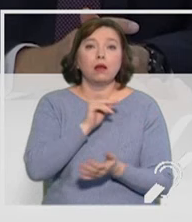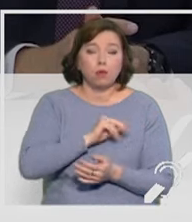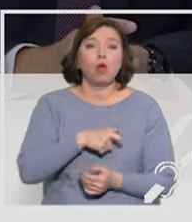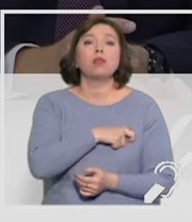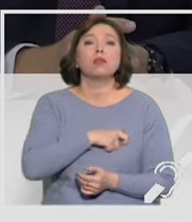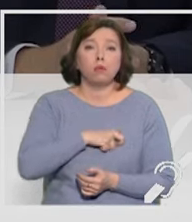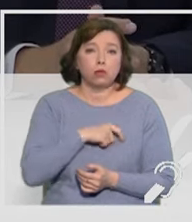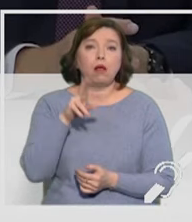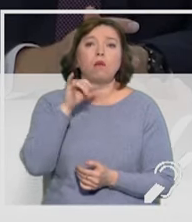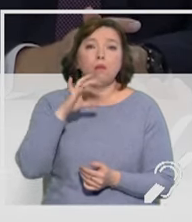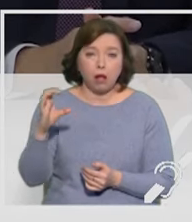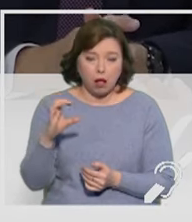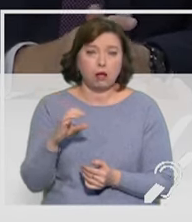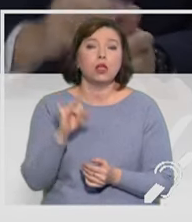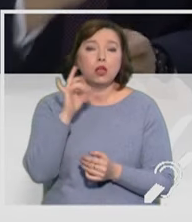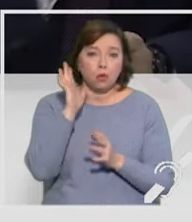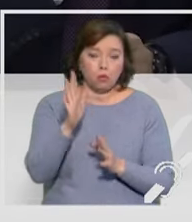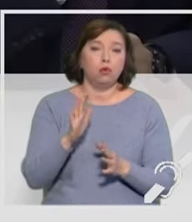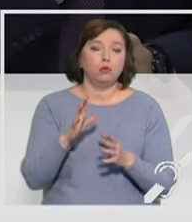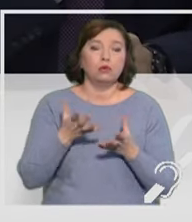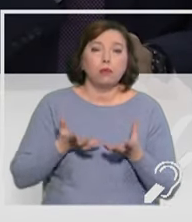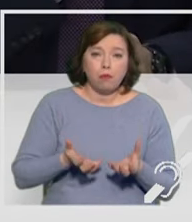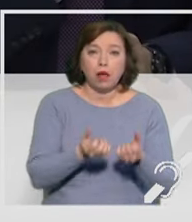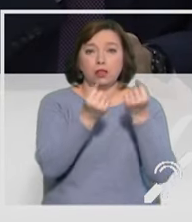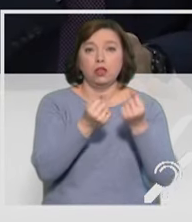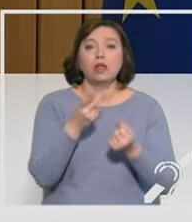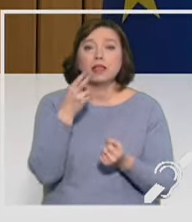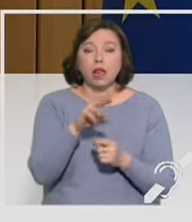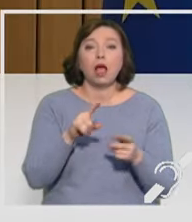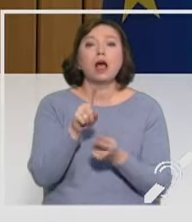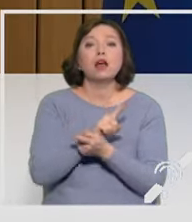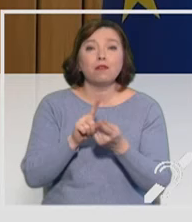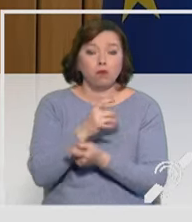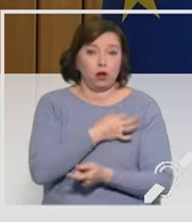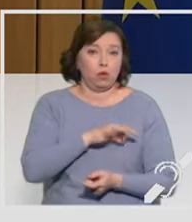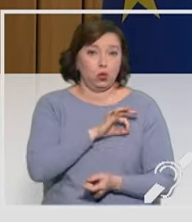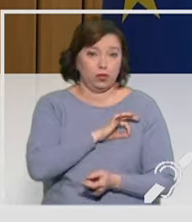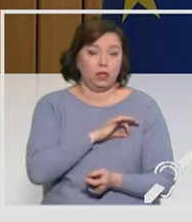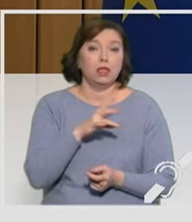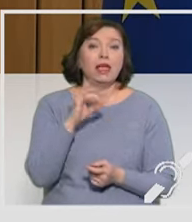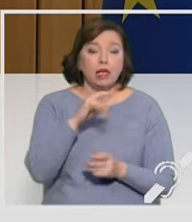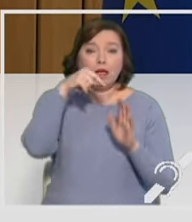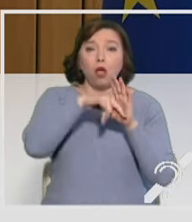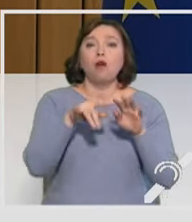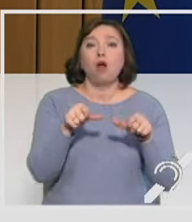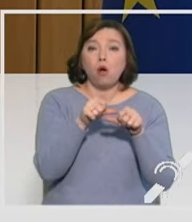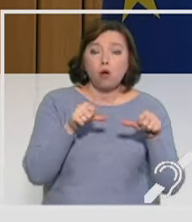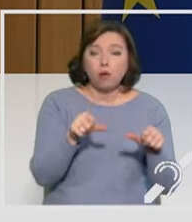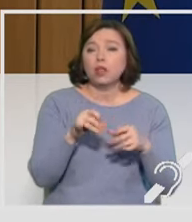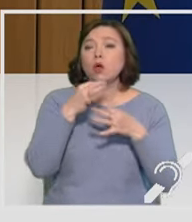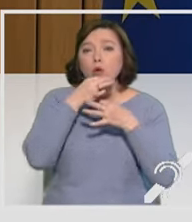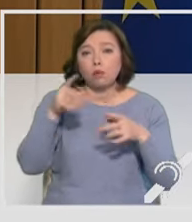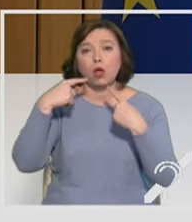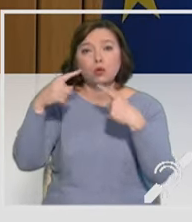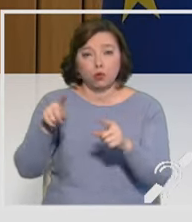de deputat PAS și că va oferi în continuare întregul sprijin pentru reformarea justiției, atât în cadrul comisiei, cât și în oricare